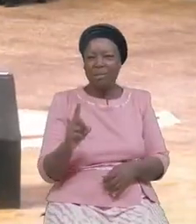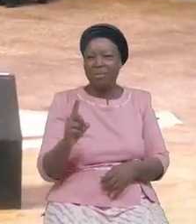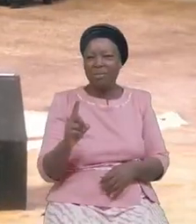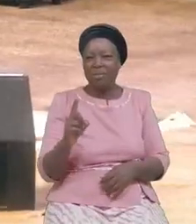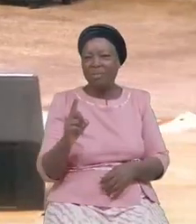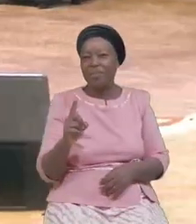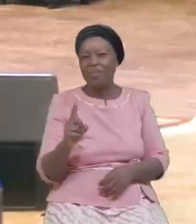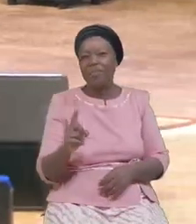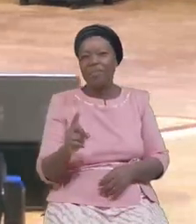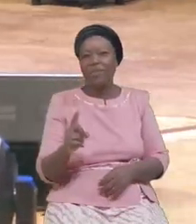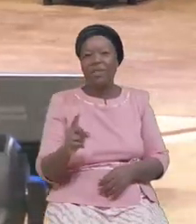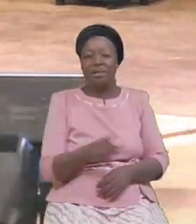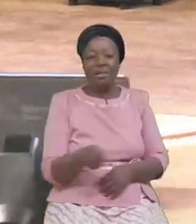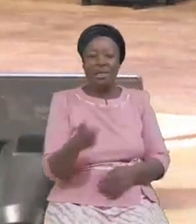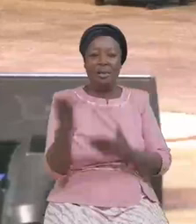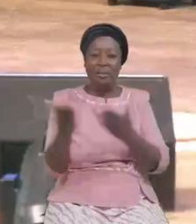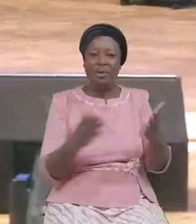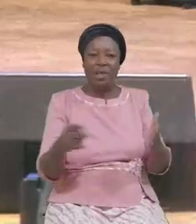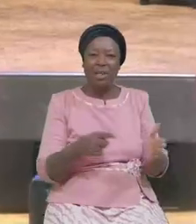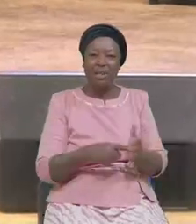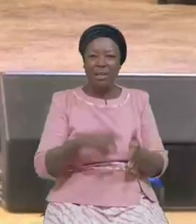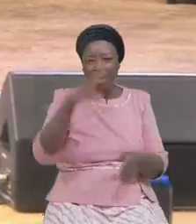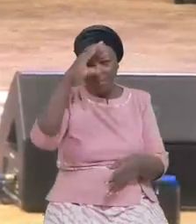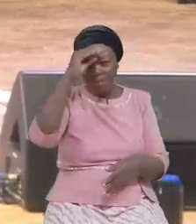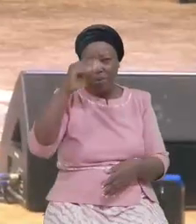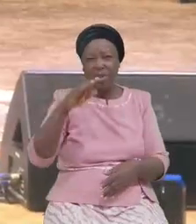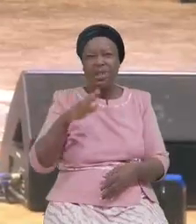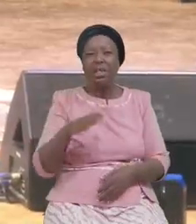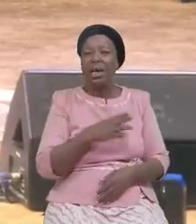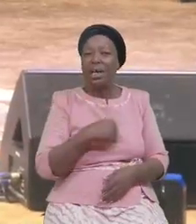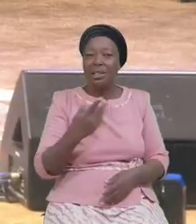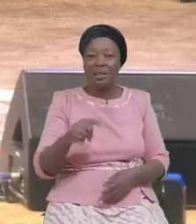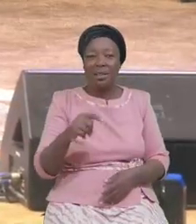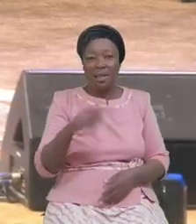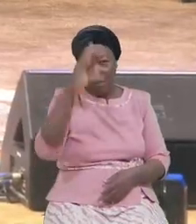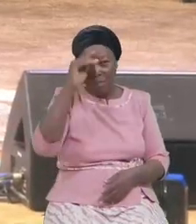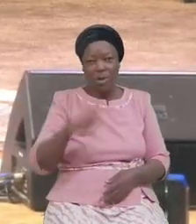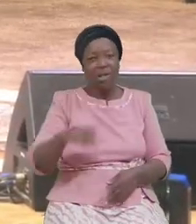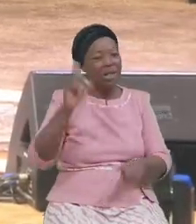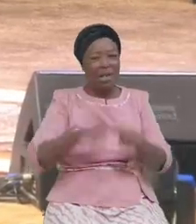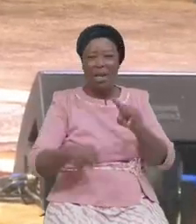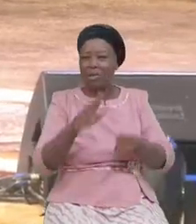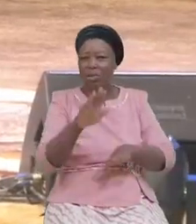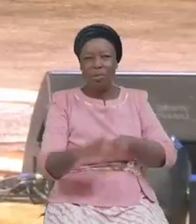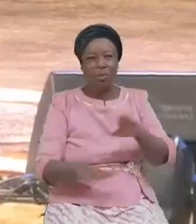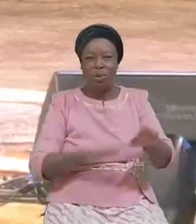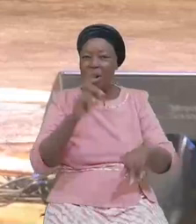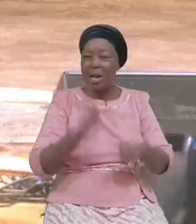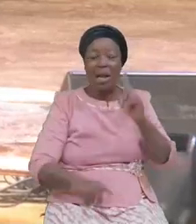On avait amené cet enfant. Et l'enfant ne pouvait pas marcher, ne pouvait pas parler.